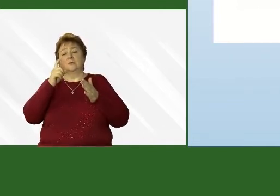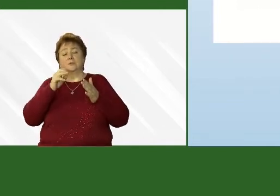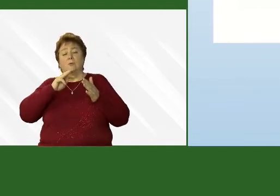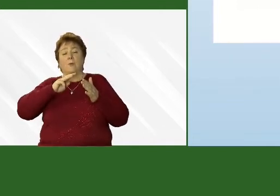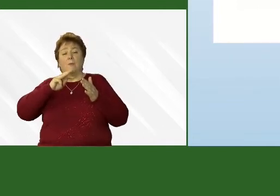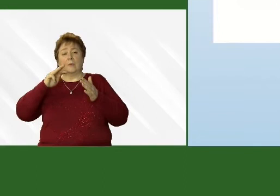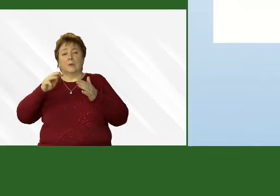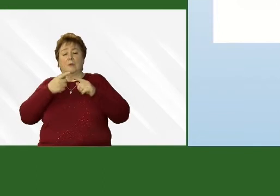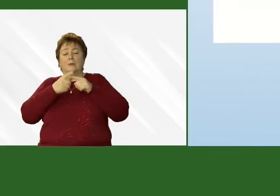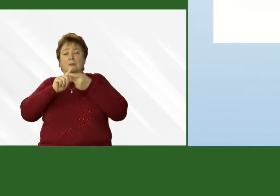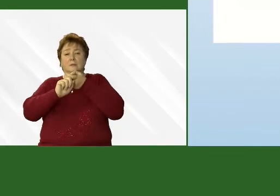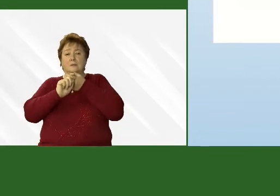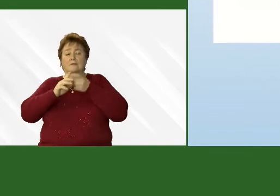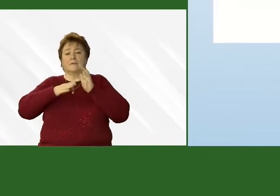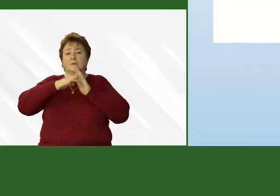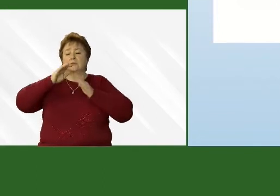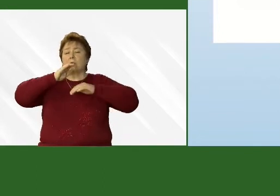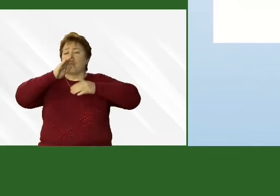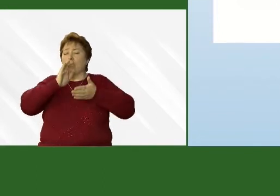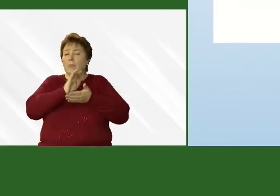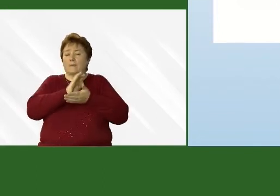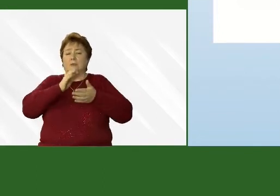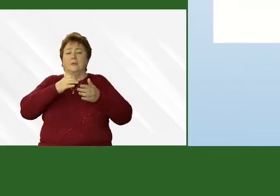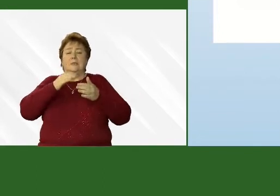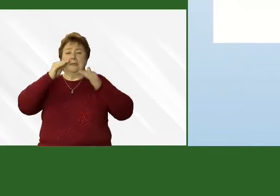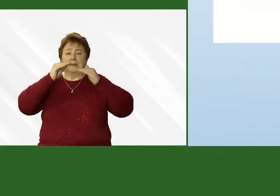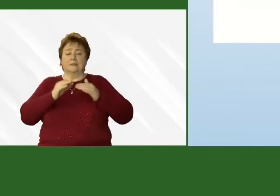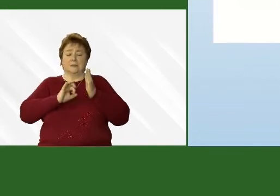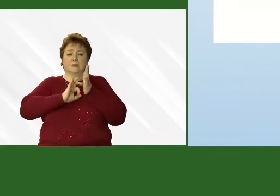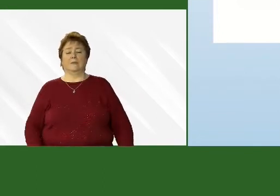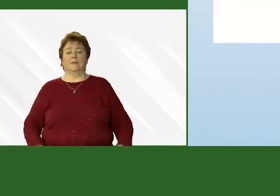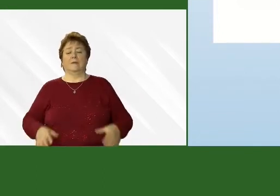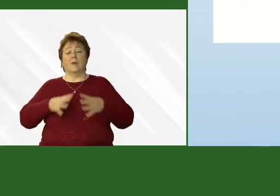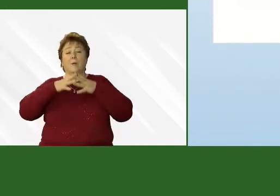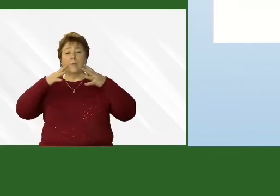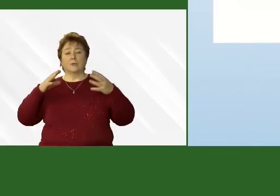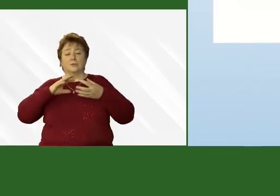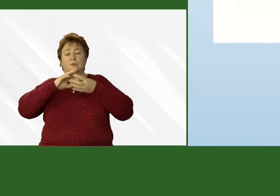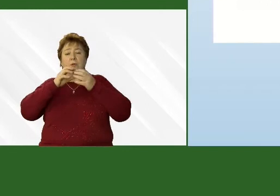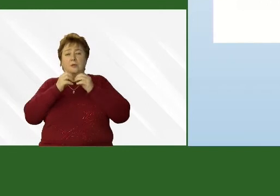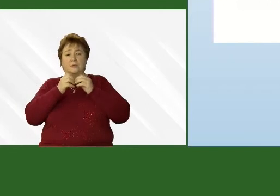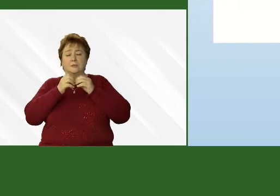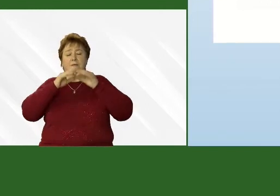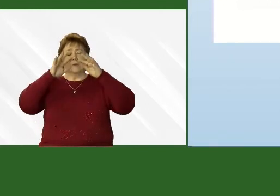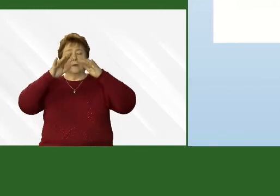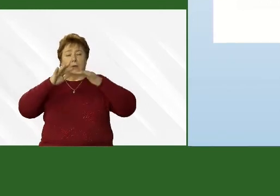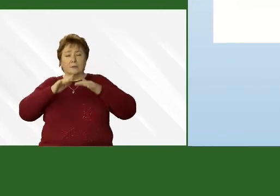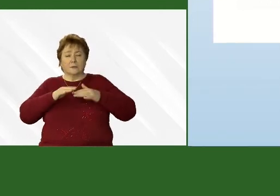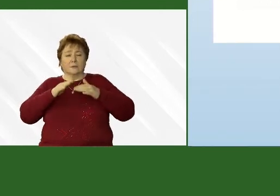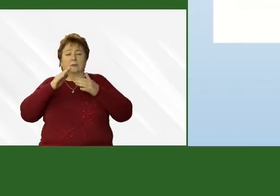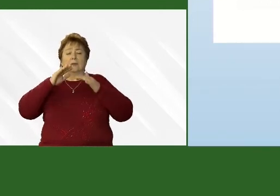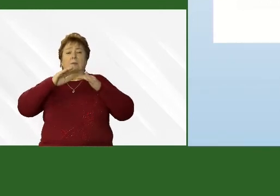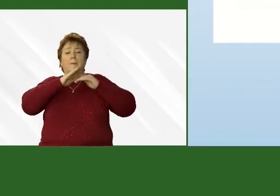мм. Это связано с высоким давлением и низкими температурами. Большое количество осадков выпадает